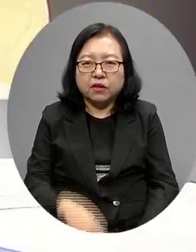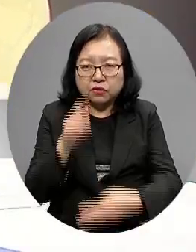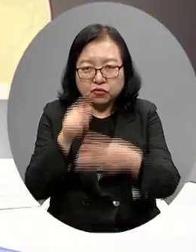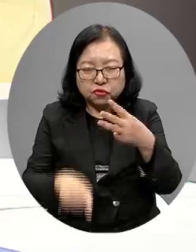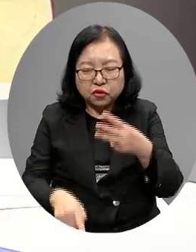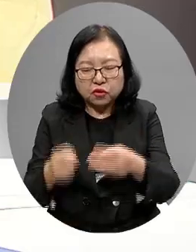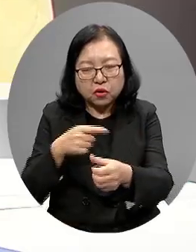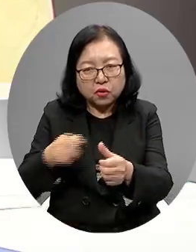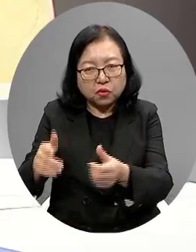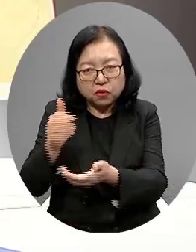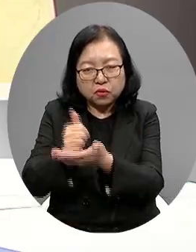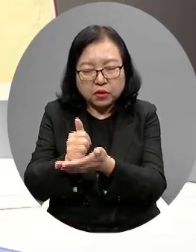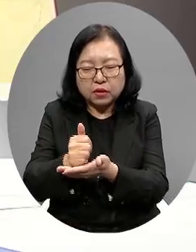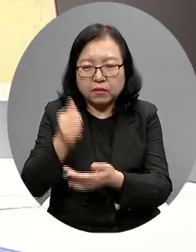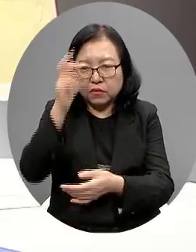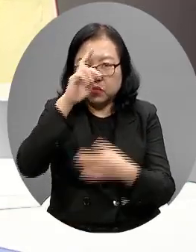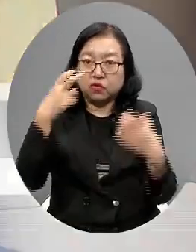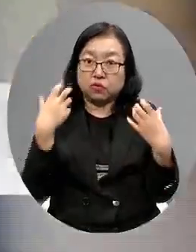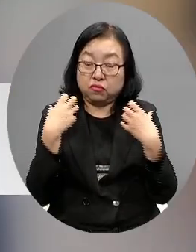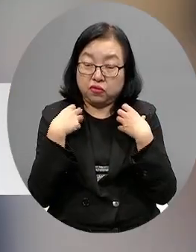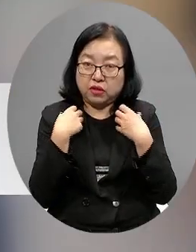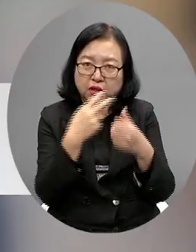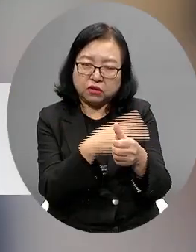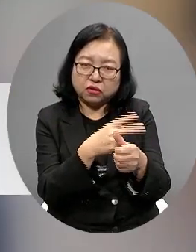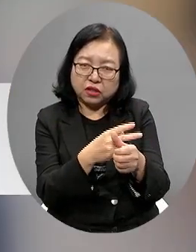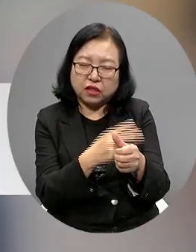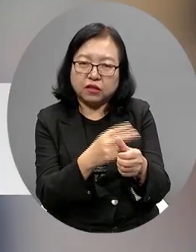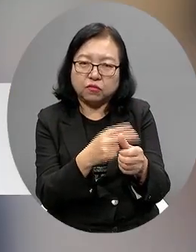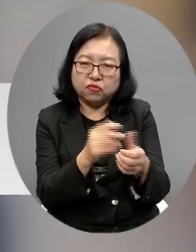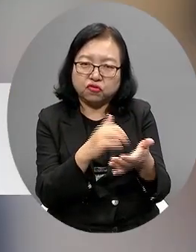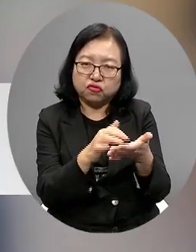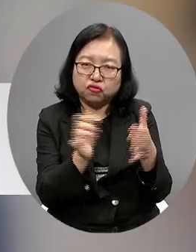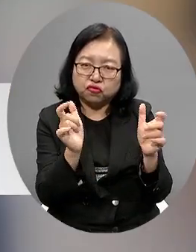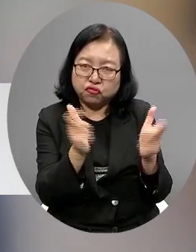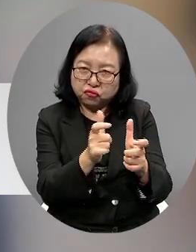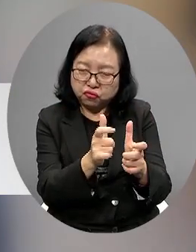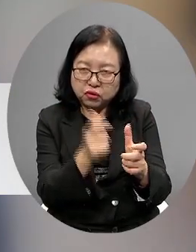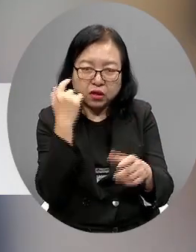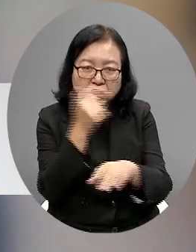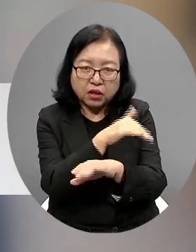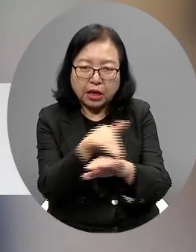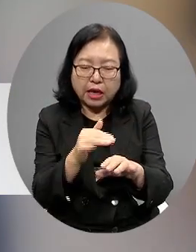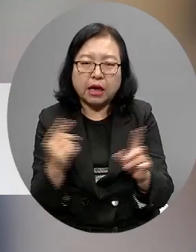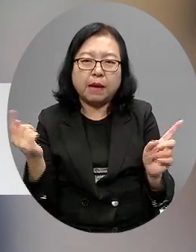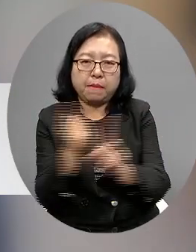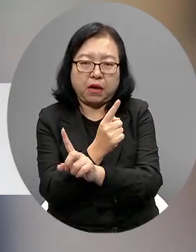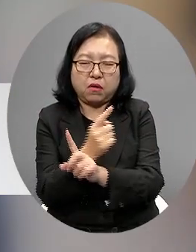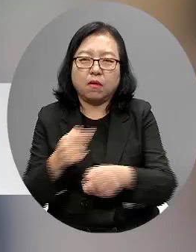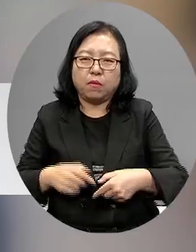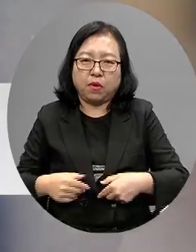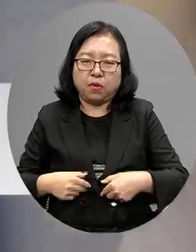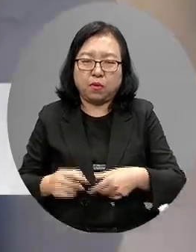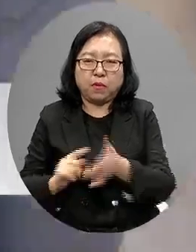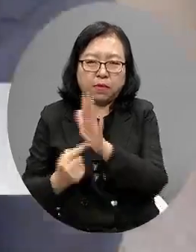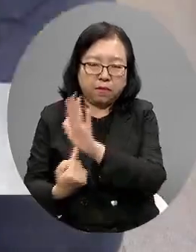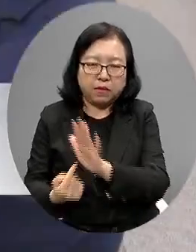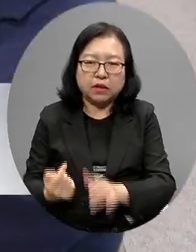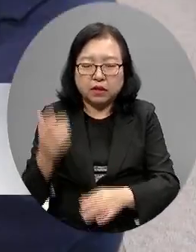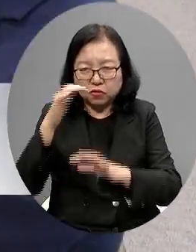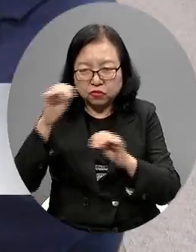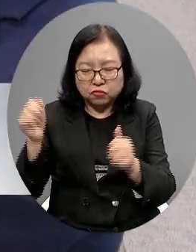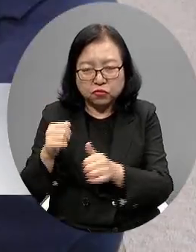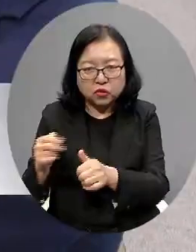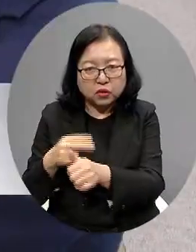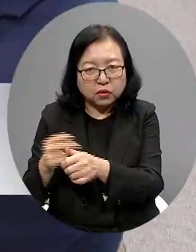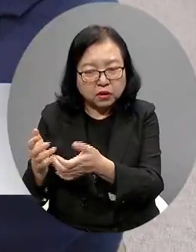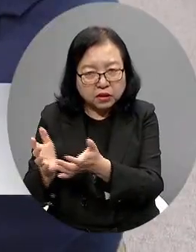교육감이 정부의 교원 정원 감축 기조를 변경할 필요가 있다고 밝혔습니다 충북 교총 충북 교사